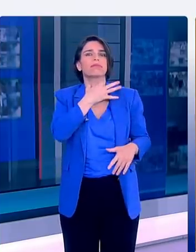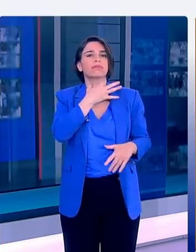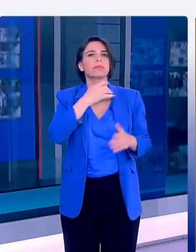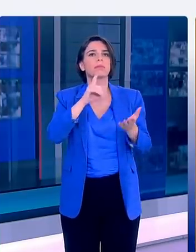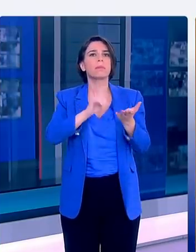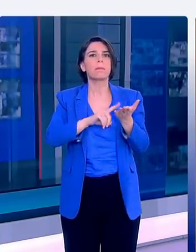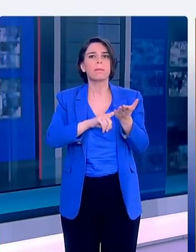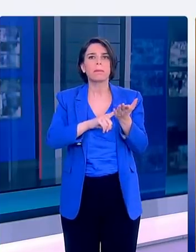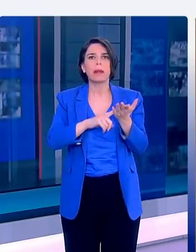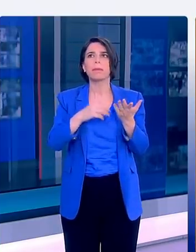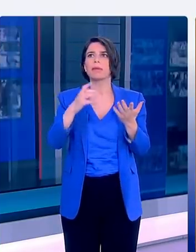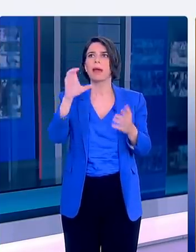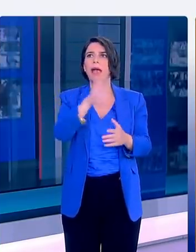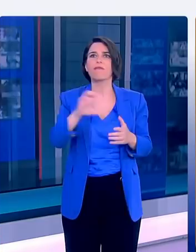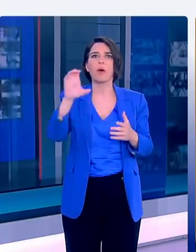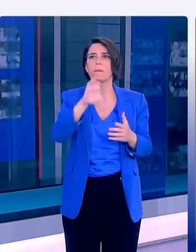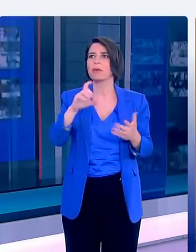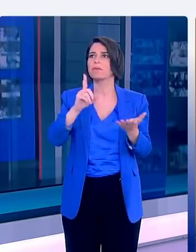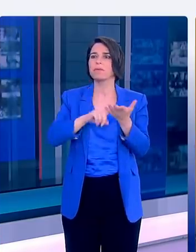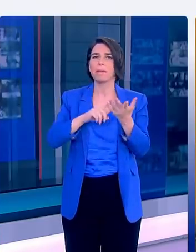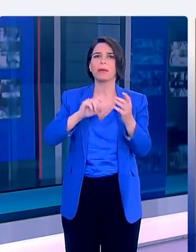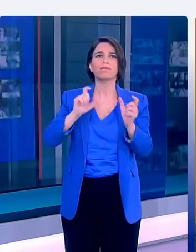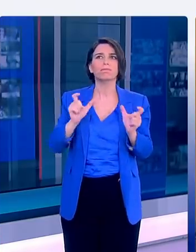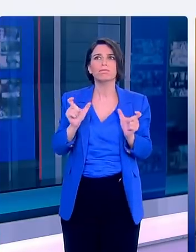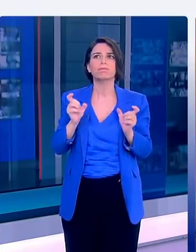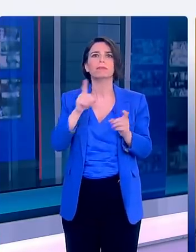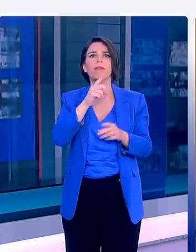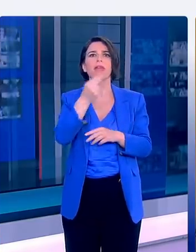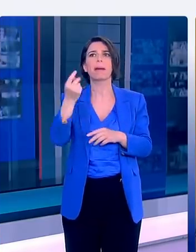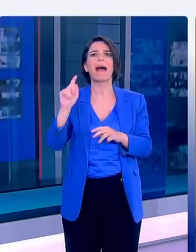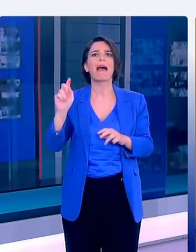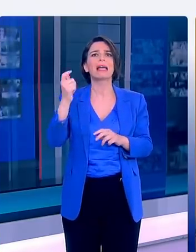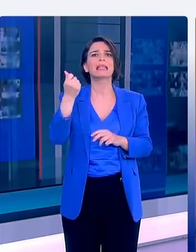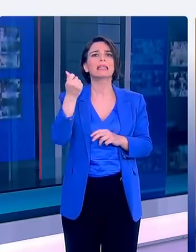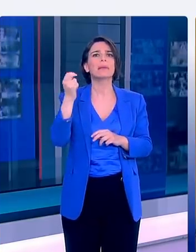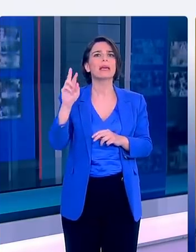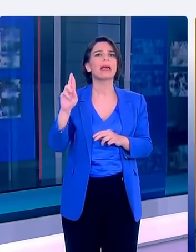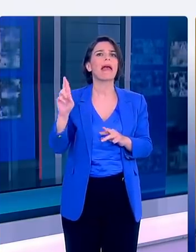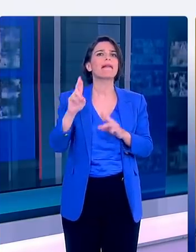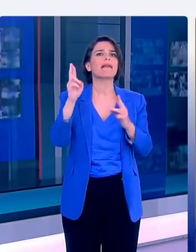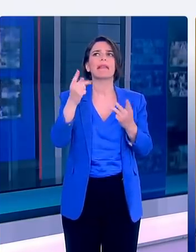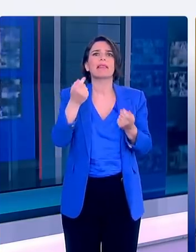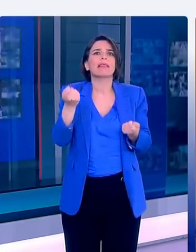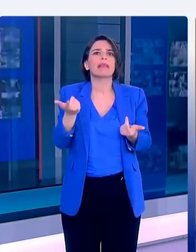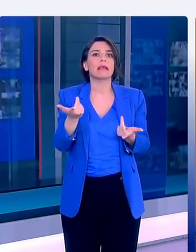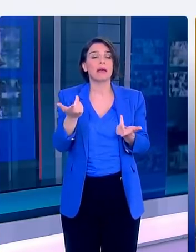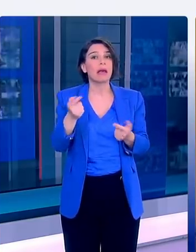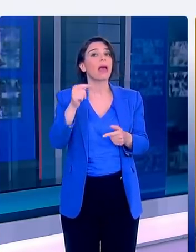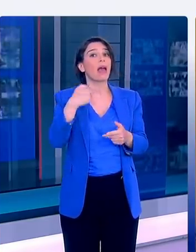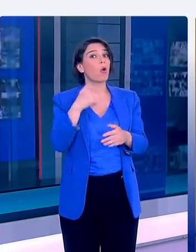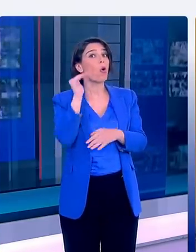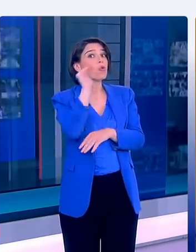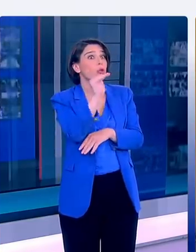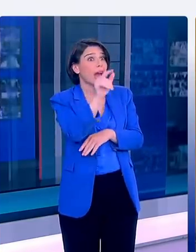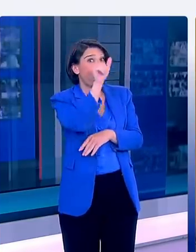μια συντονισμένη ευρωπαϊκή αντίδραση για να αποτινάξει ένα κόστος και να ανακουφίσει νοικοκυριά και επιχειρήσεις. Ρωτώ λοιπόν εάν η πρόταση